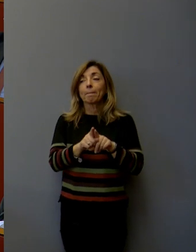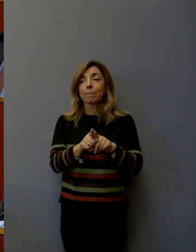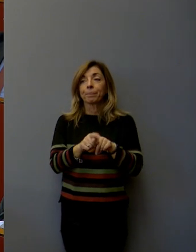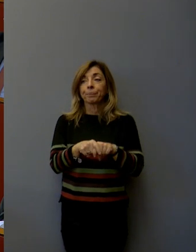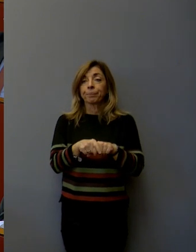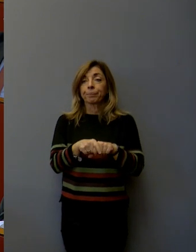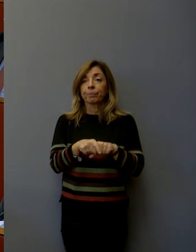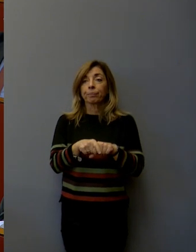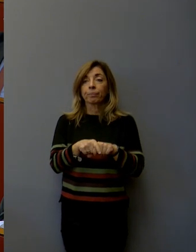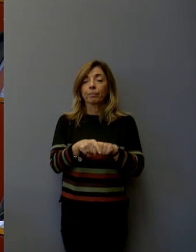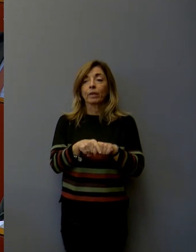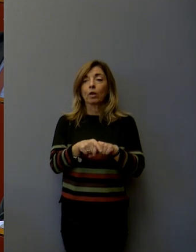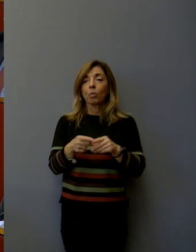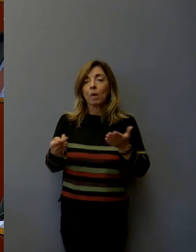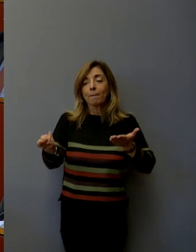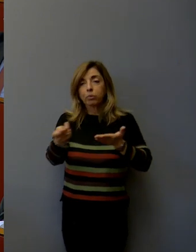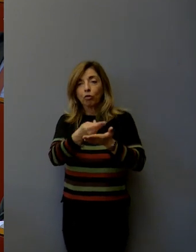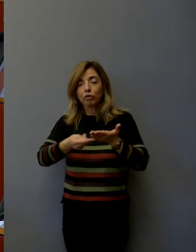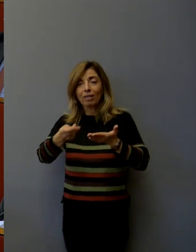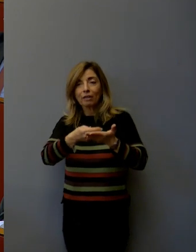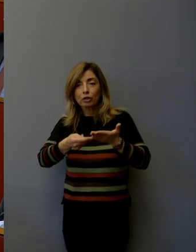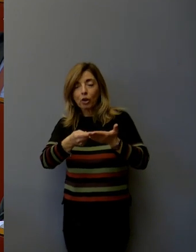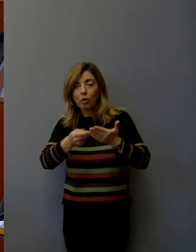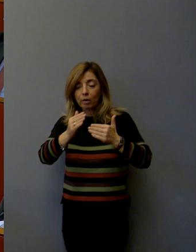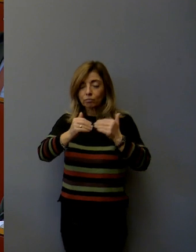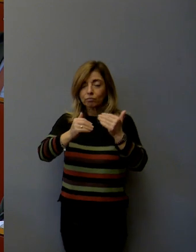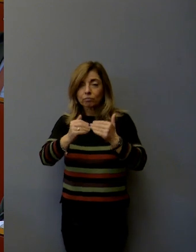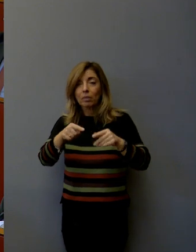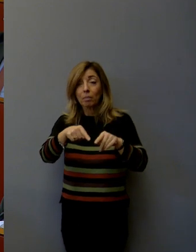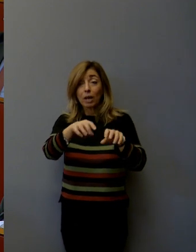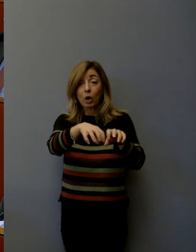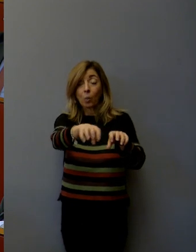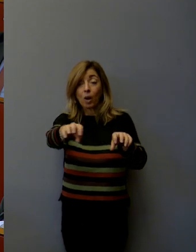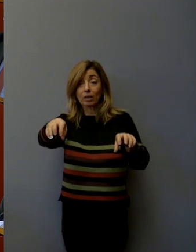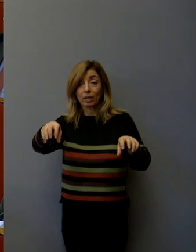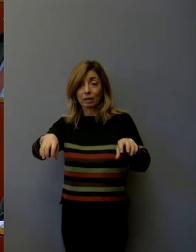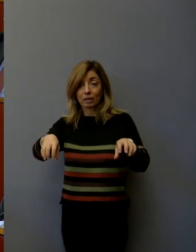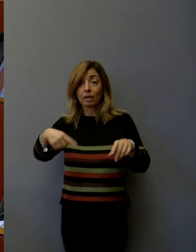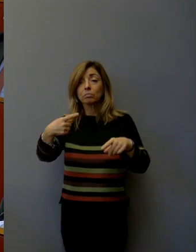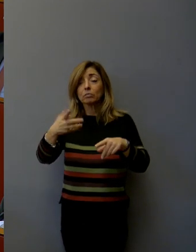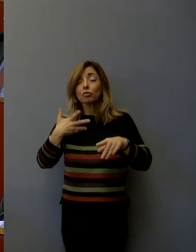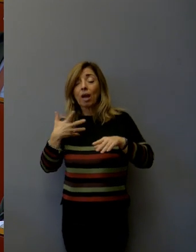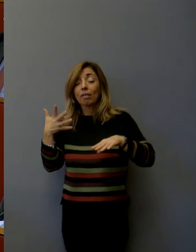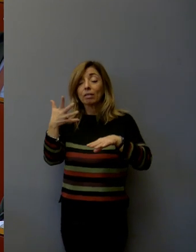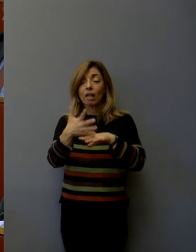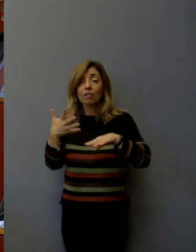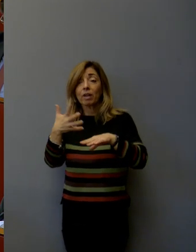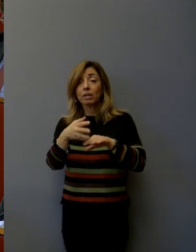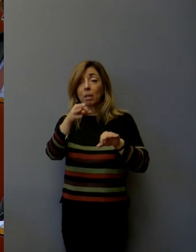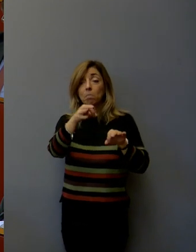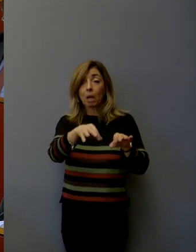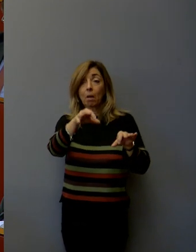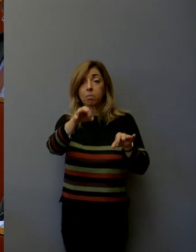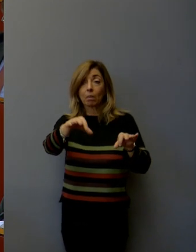dei pensieri sui quartieri in una maniera organica e quindi ci sono gli interventi a spot che non sono pensati